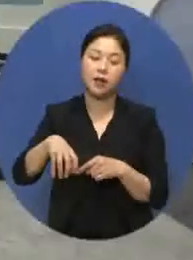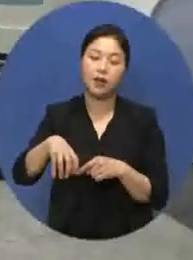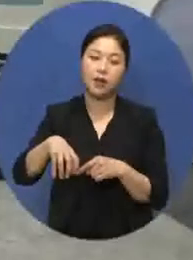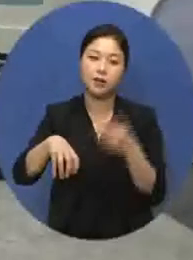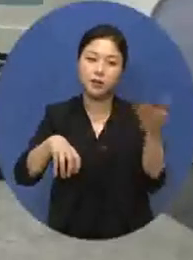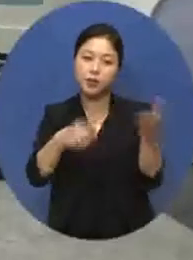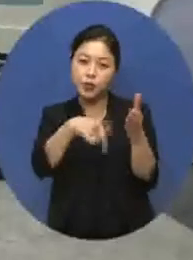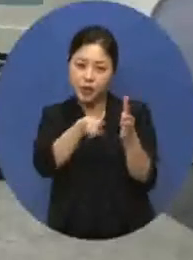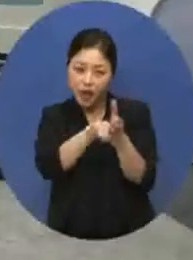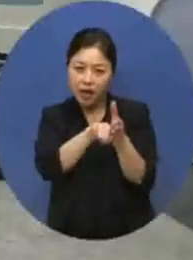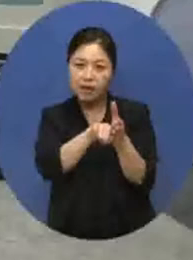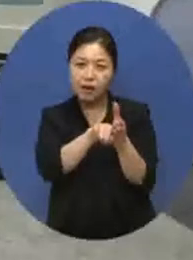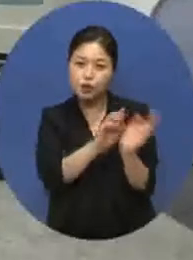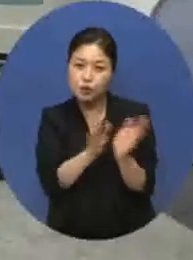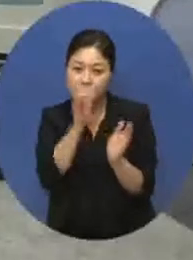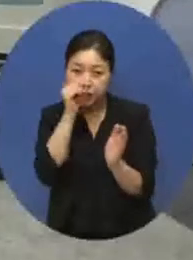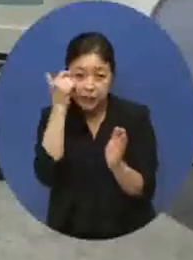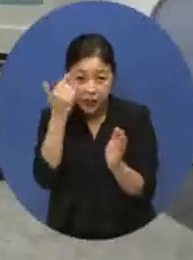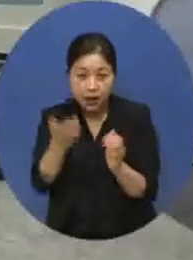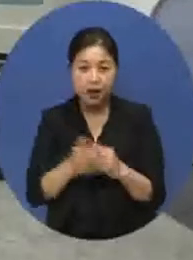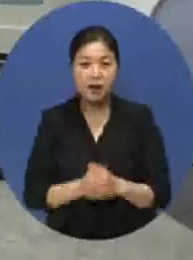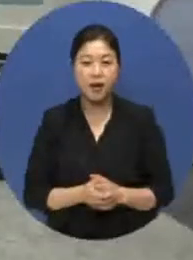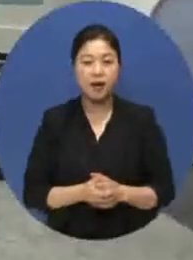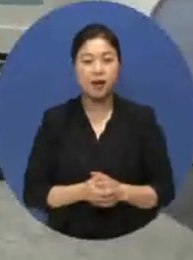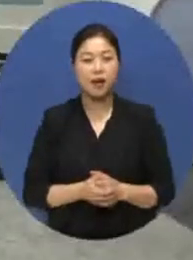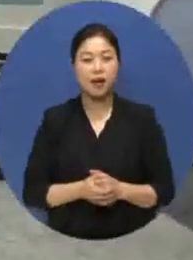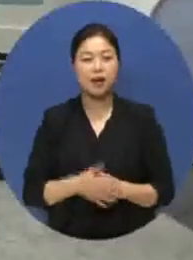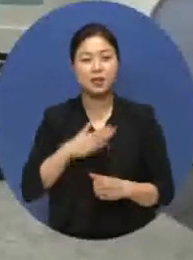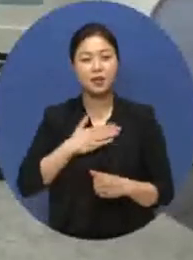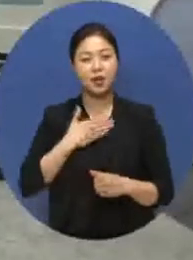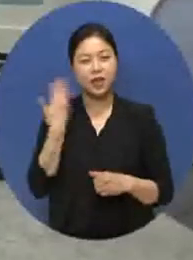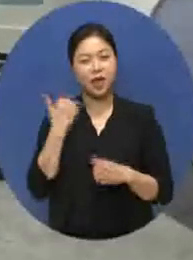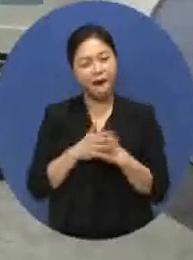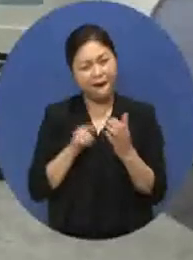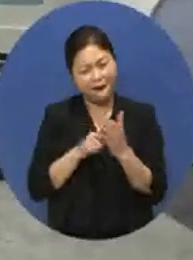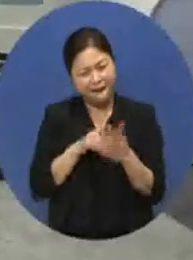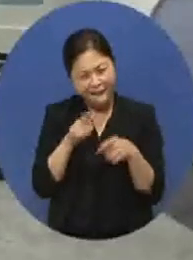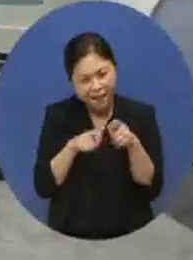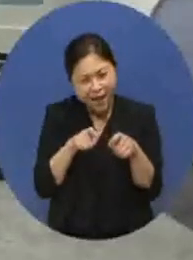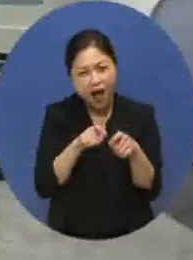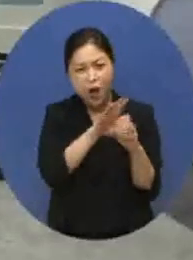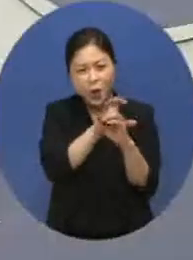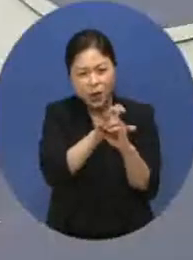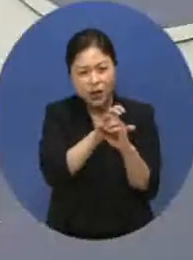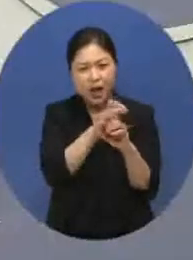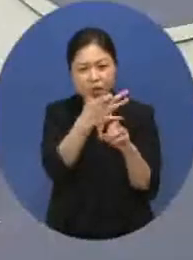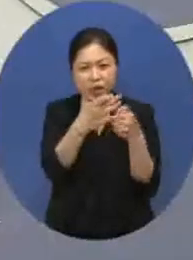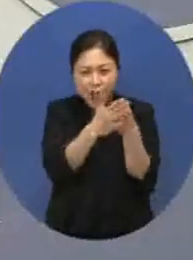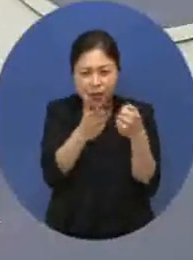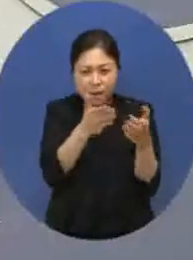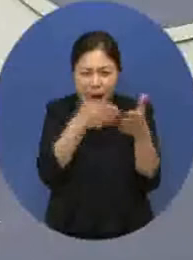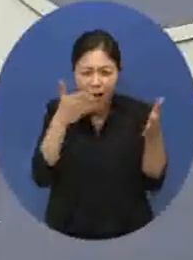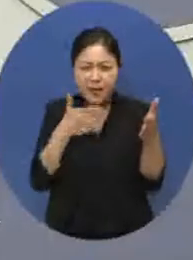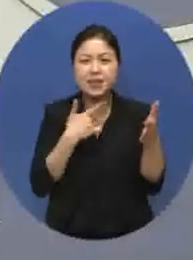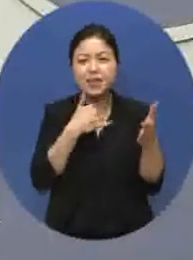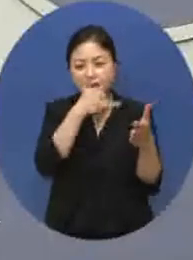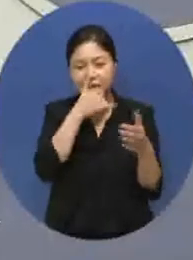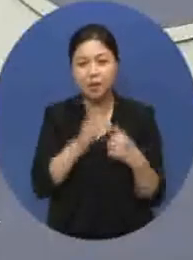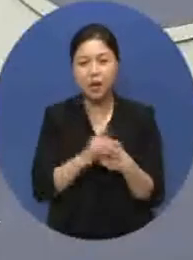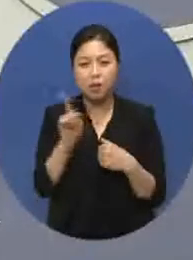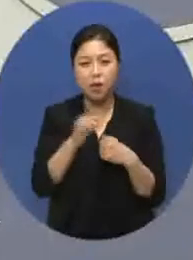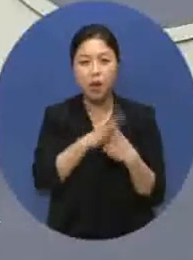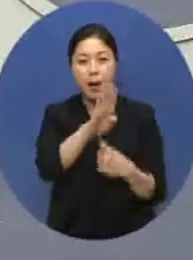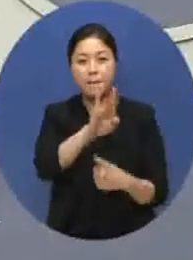저희가 지금 저번에 실행하려다가 좀 코로나 때문에 제대로 못한 계획 중에 예. 그 베리어 프리에 관련한 예.